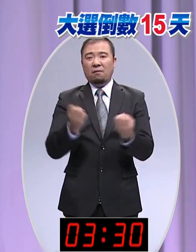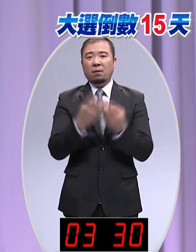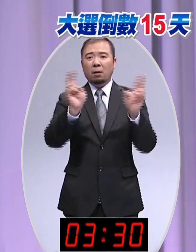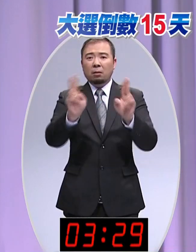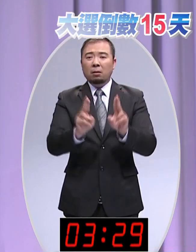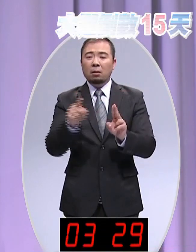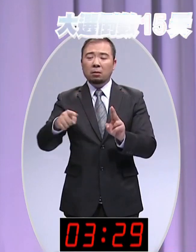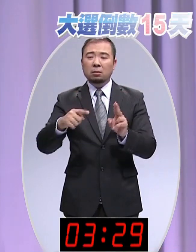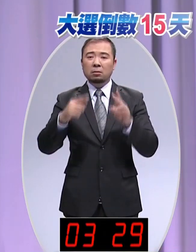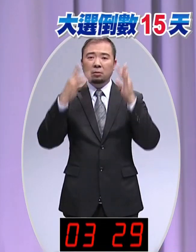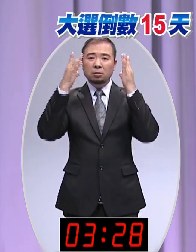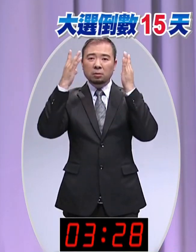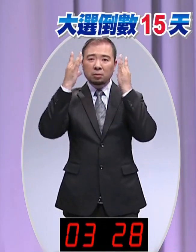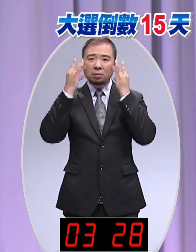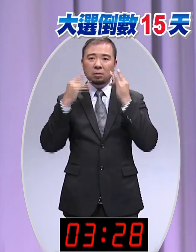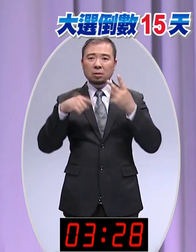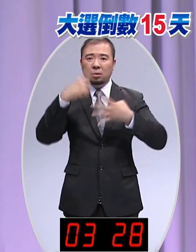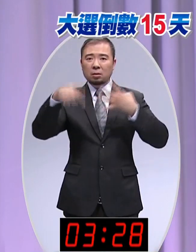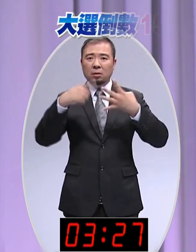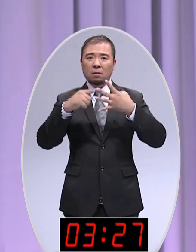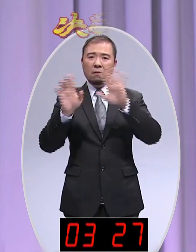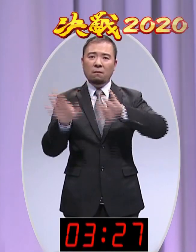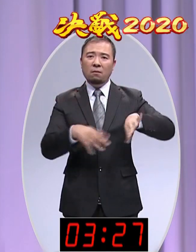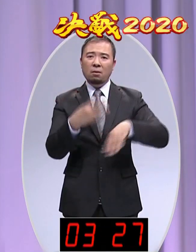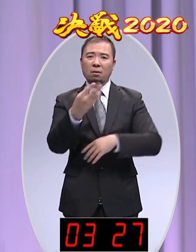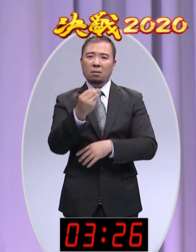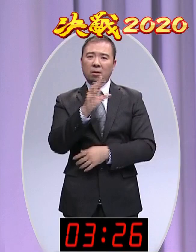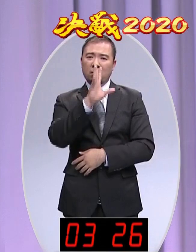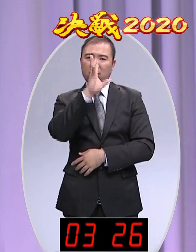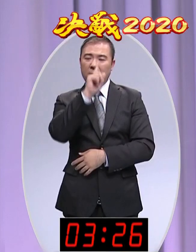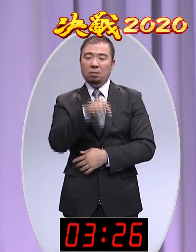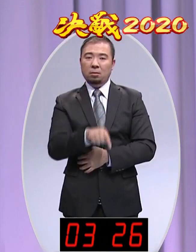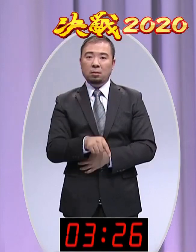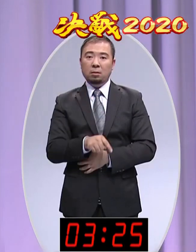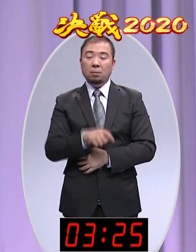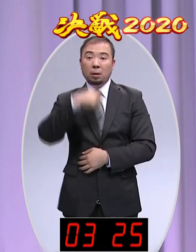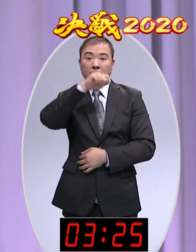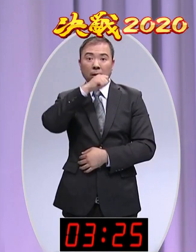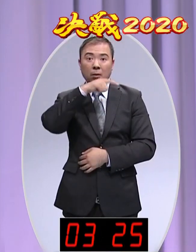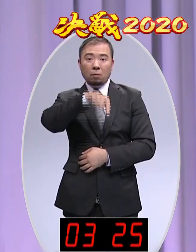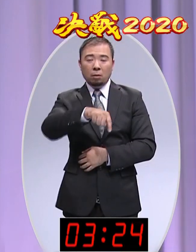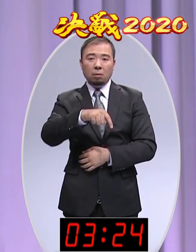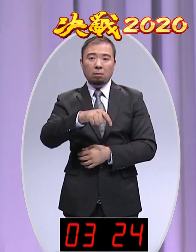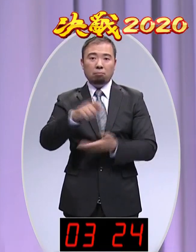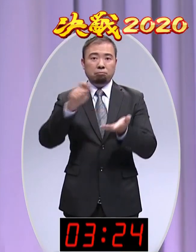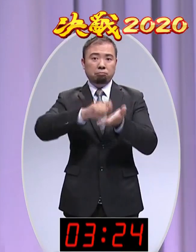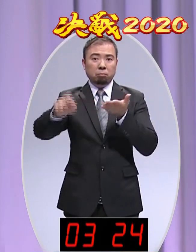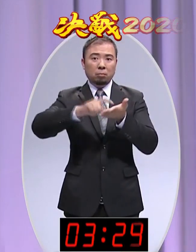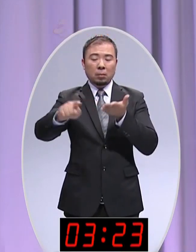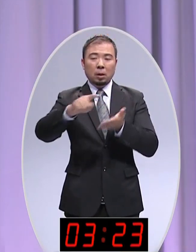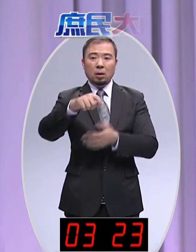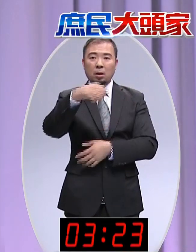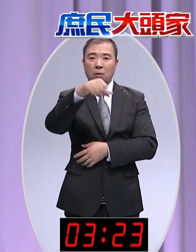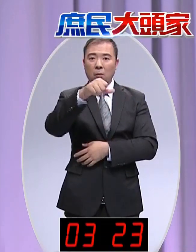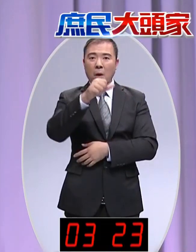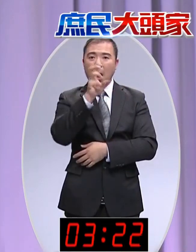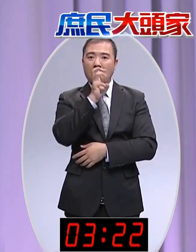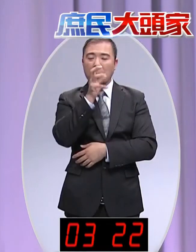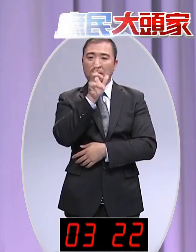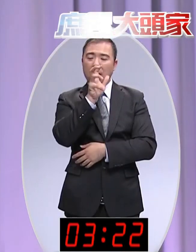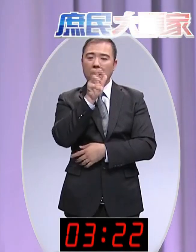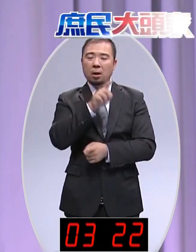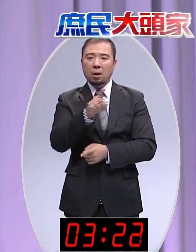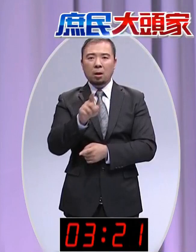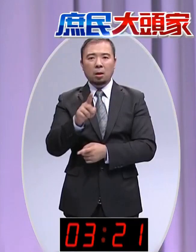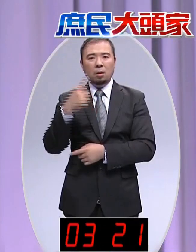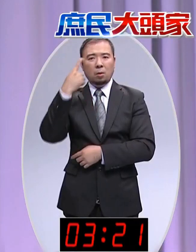风，台湾人在风力发电招标要5.8块，欧洲德国最强，他的电